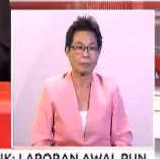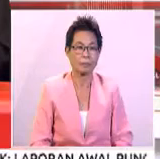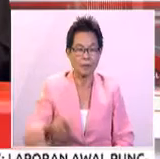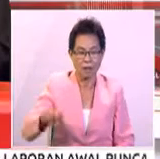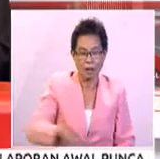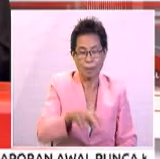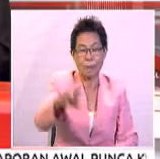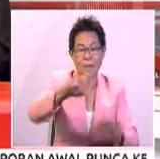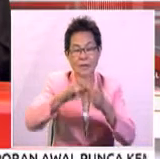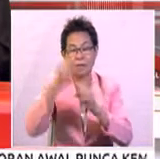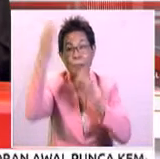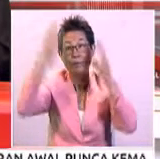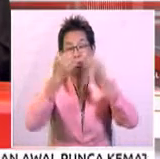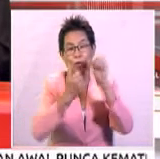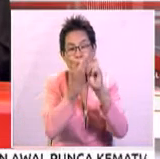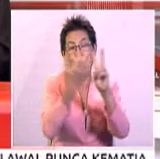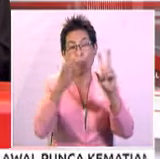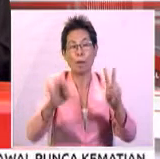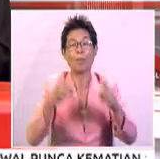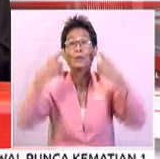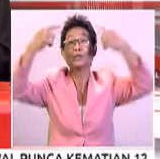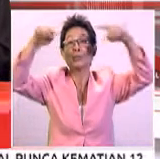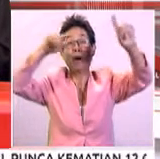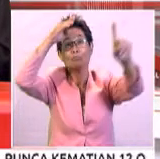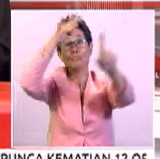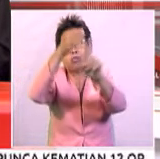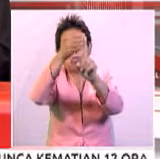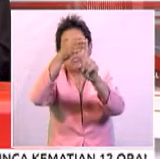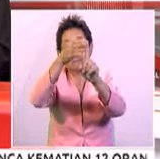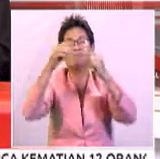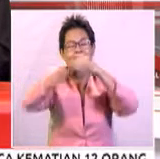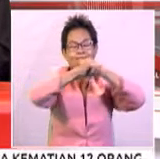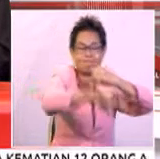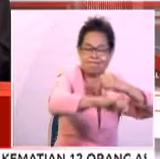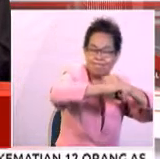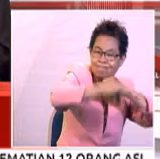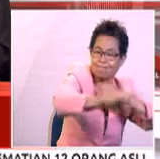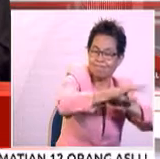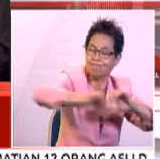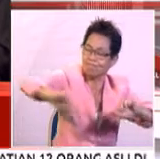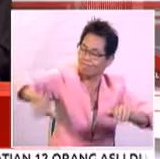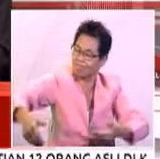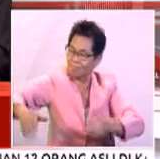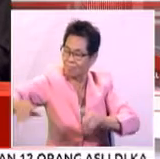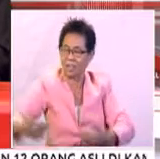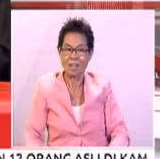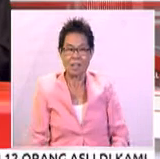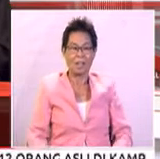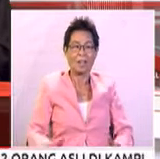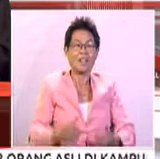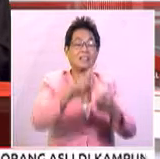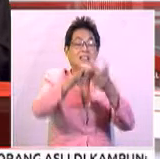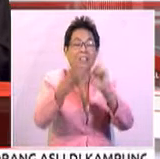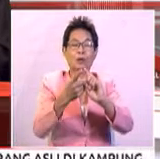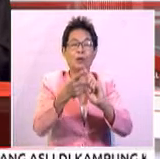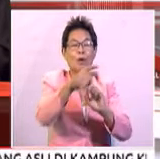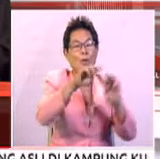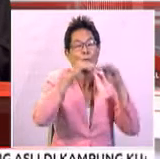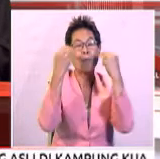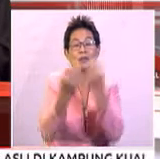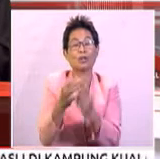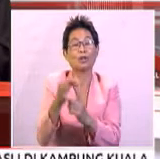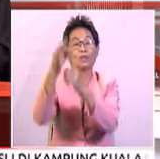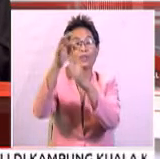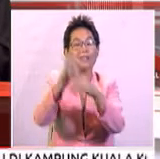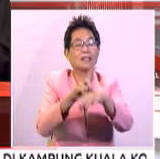Era Digital Malaysia 2019 berjaya mencapai sasaran dalam mempromosikan dan memperkenalkan kehidupan digital kepada masyarakat khususnya